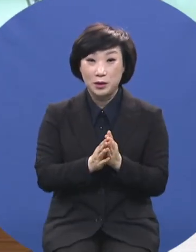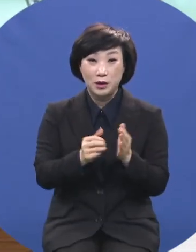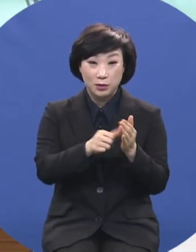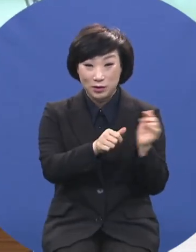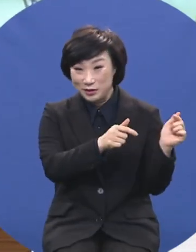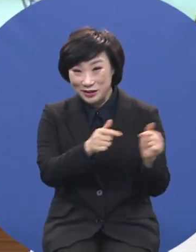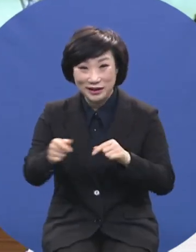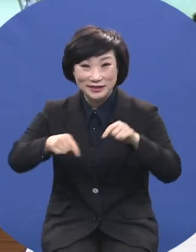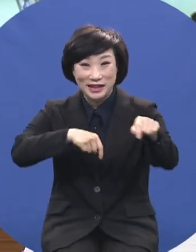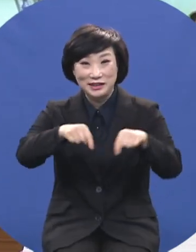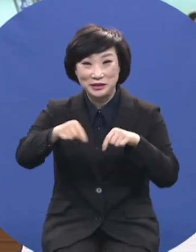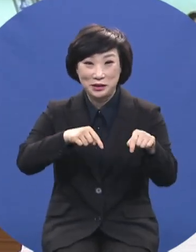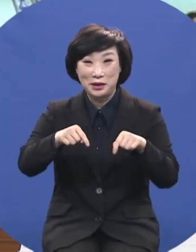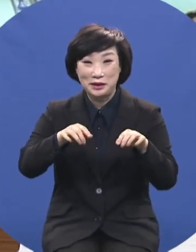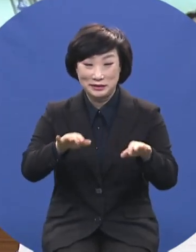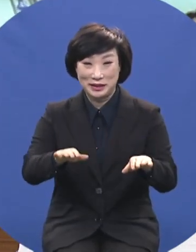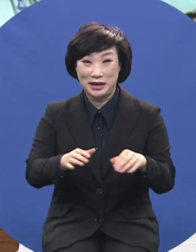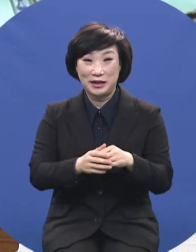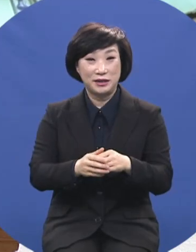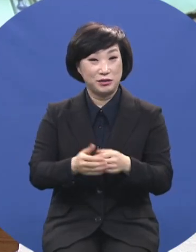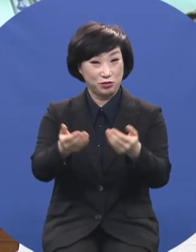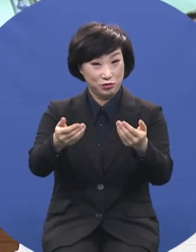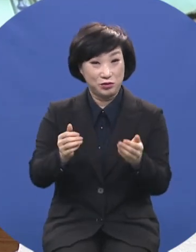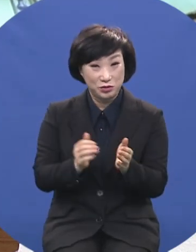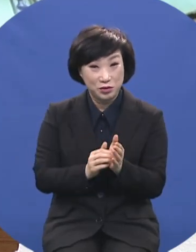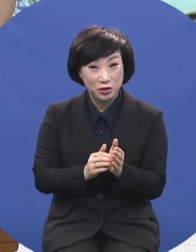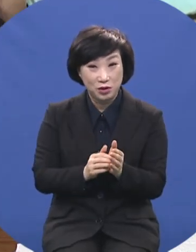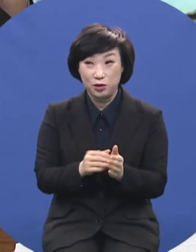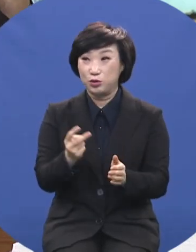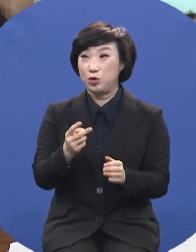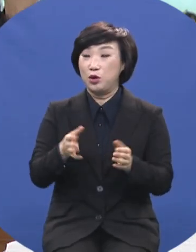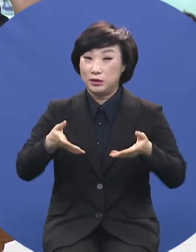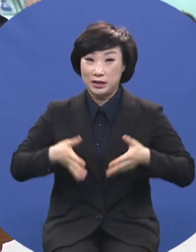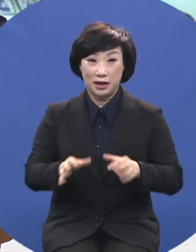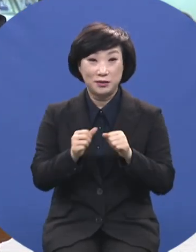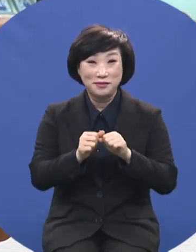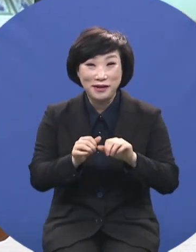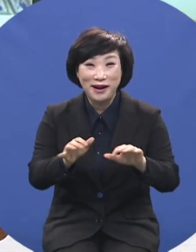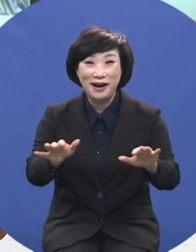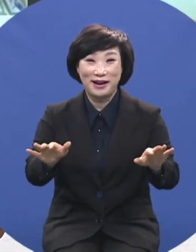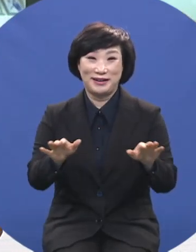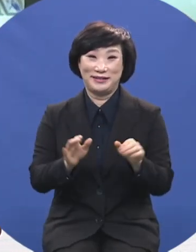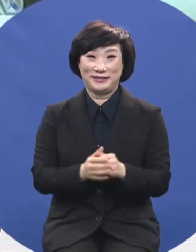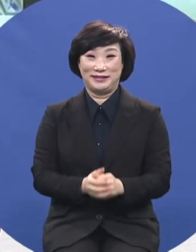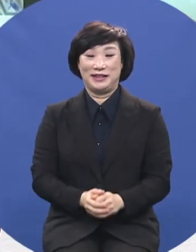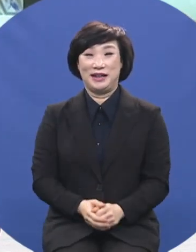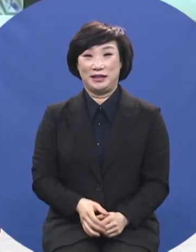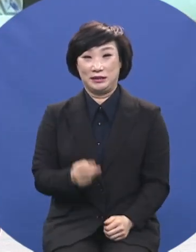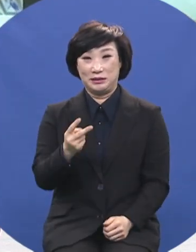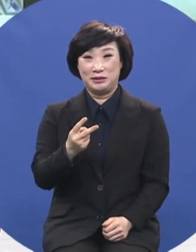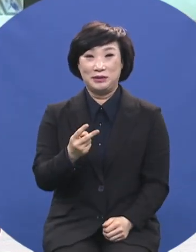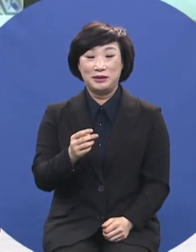생물을 다스리라, 만물을 다스리라, 또 생육하고 번성하라.